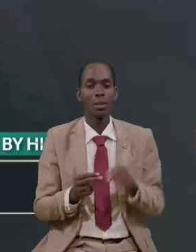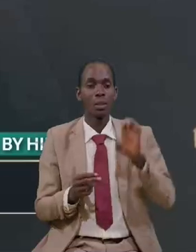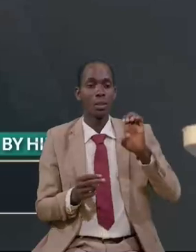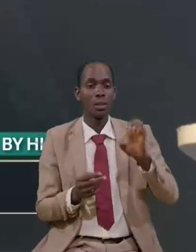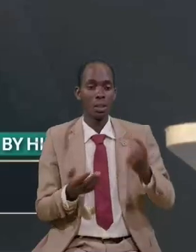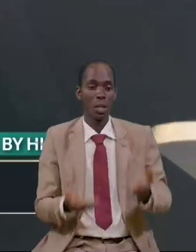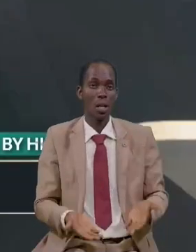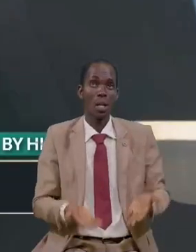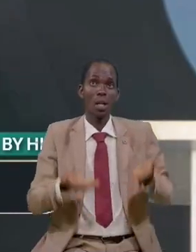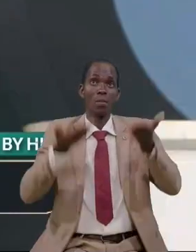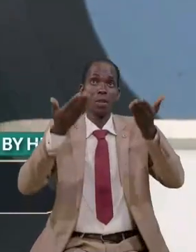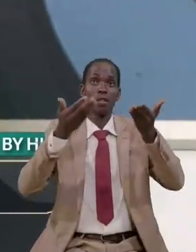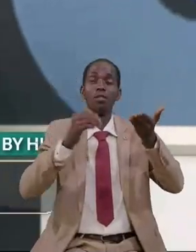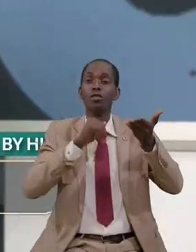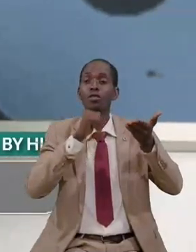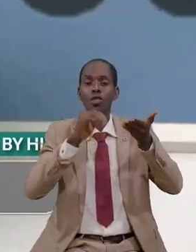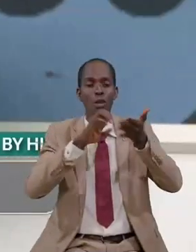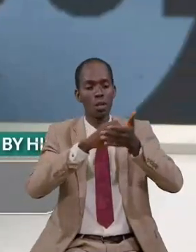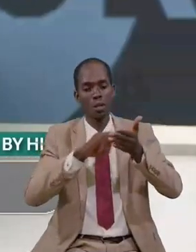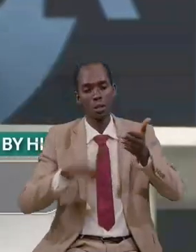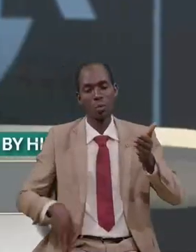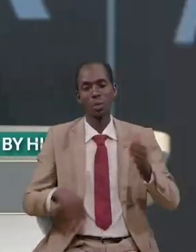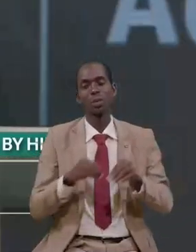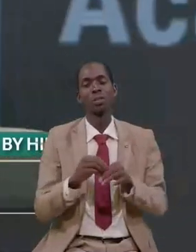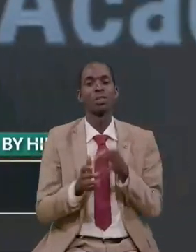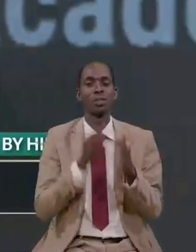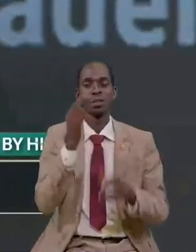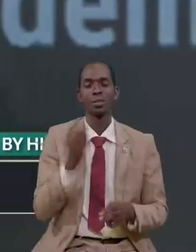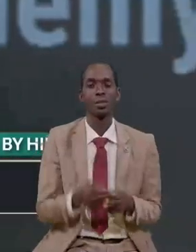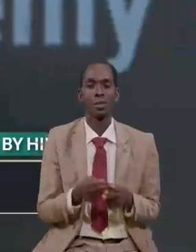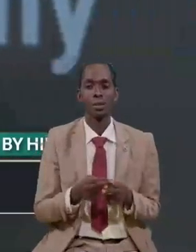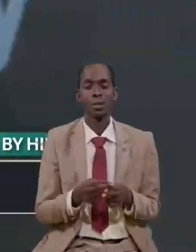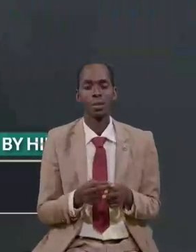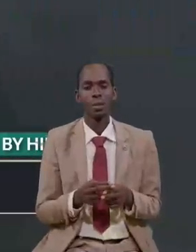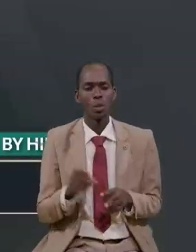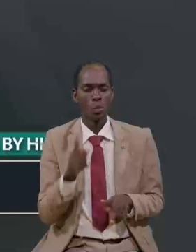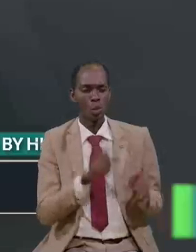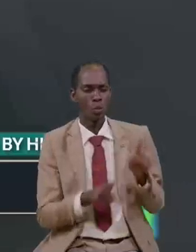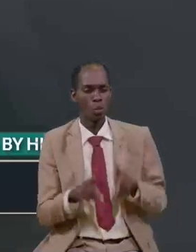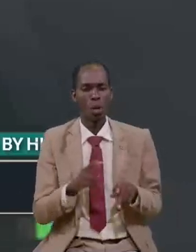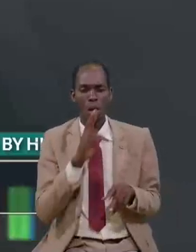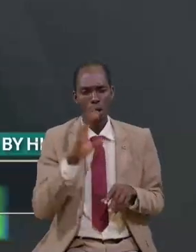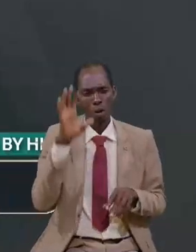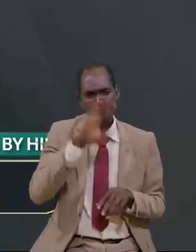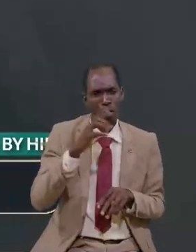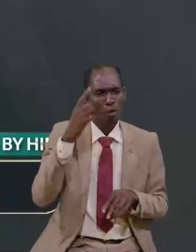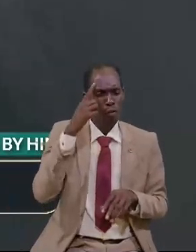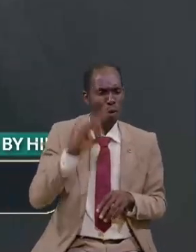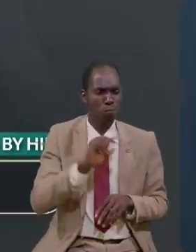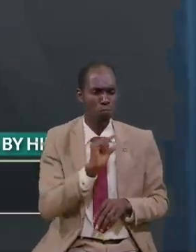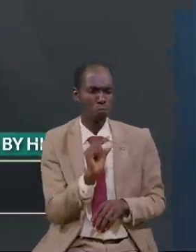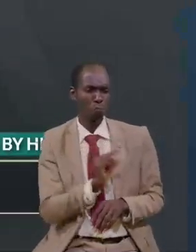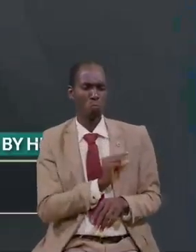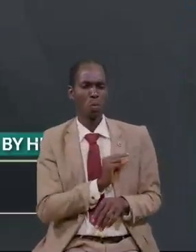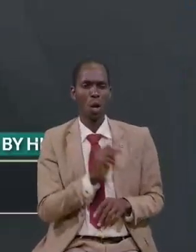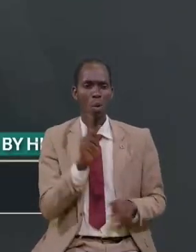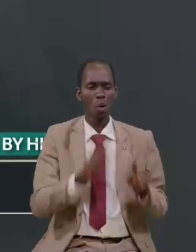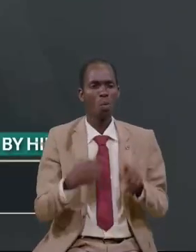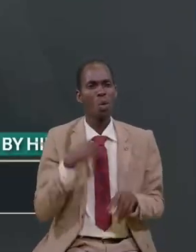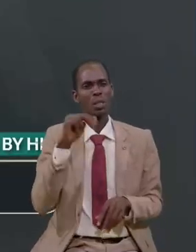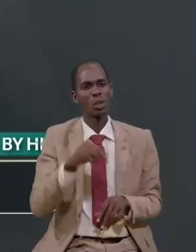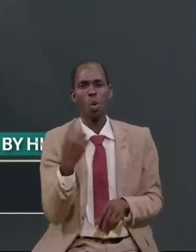E. Élevé et non éliminé. Tu cherches, on cherche un qualifié. On veut